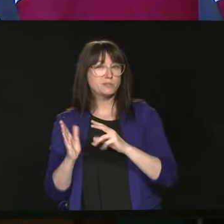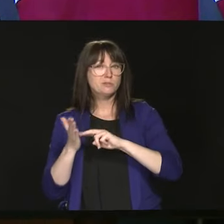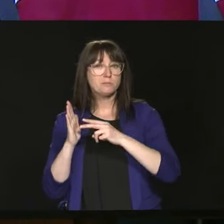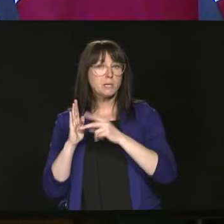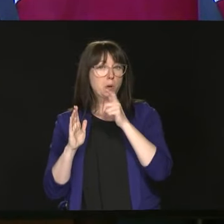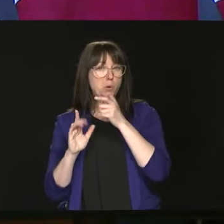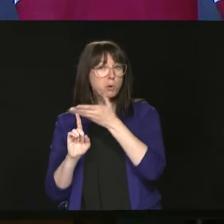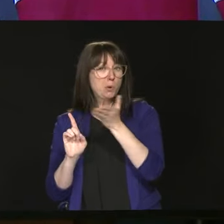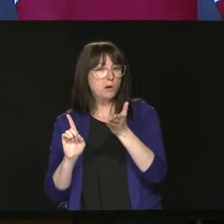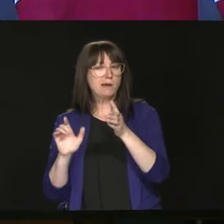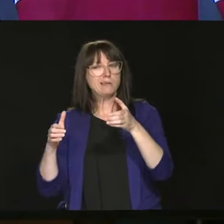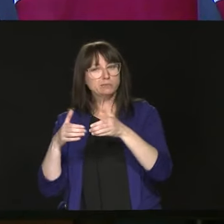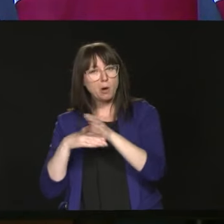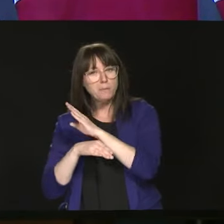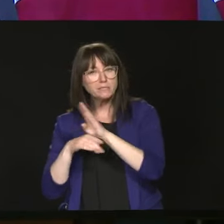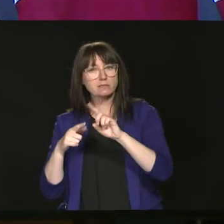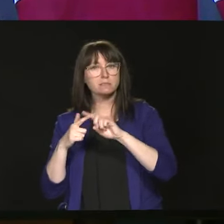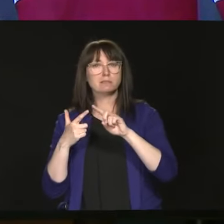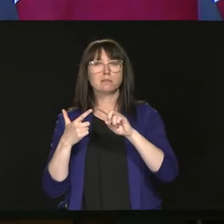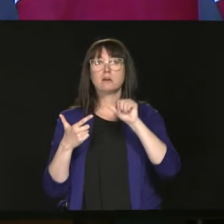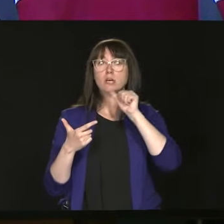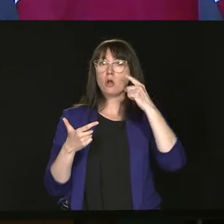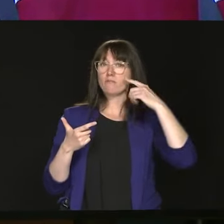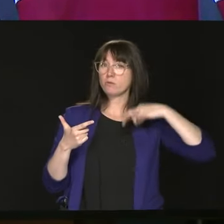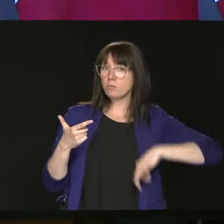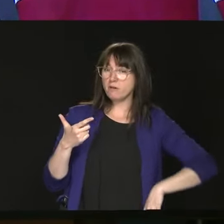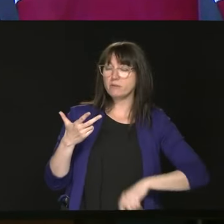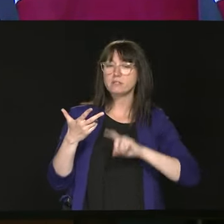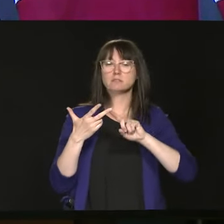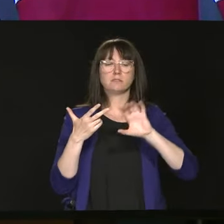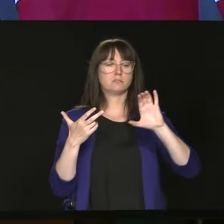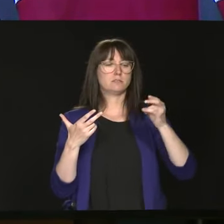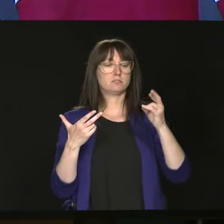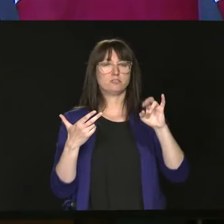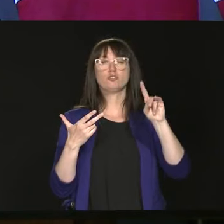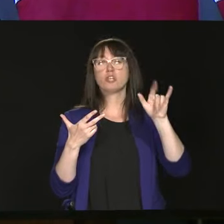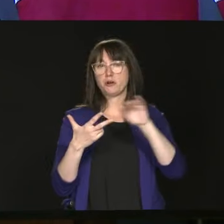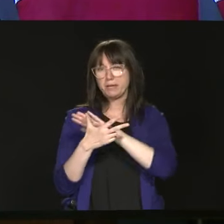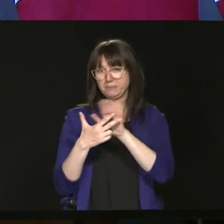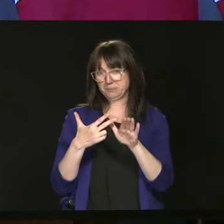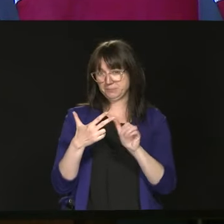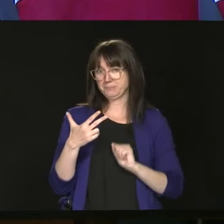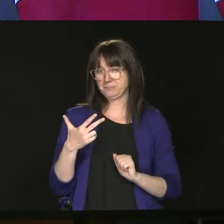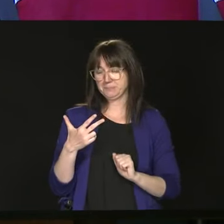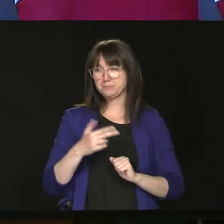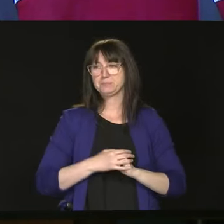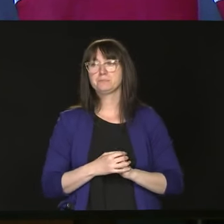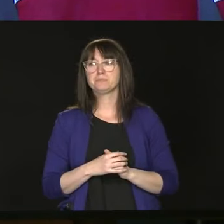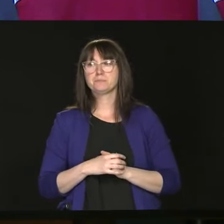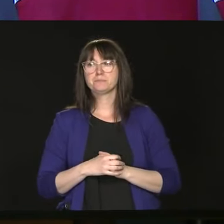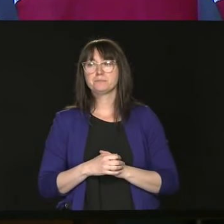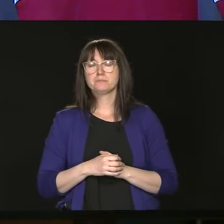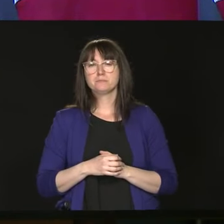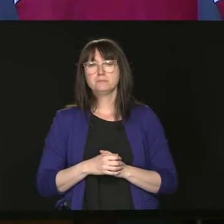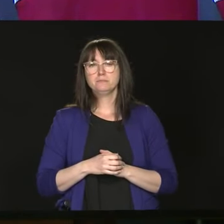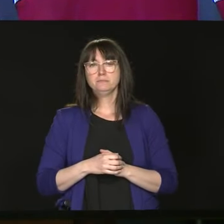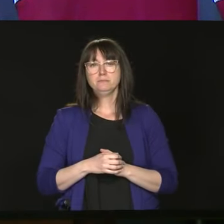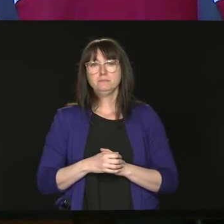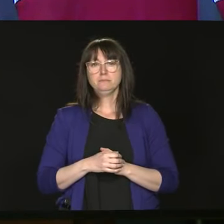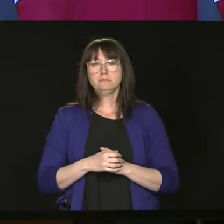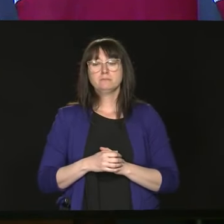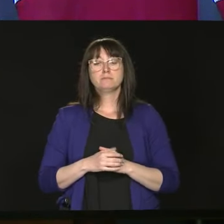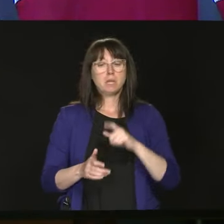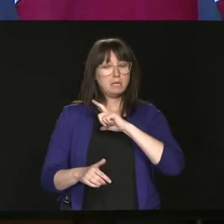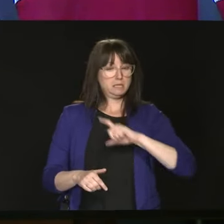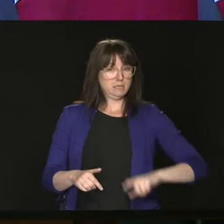Les propriétaires qui ont déjà offert du soutien à leurs locataires, soit 75% ou plus de réduction pour avril